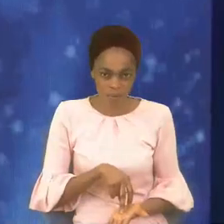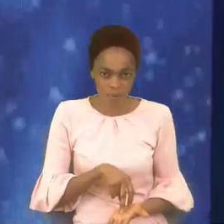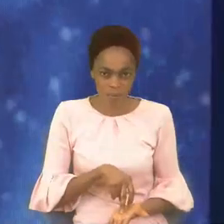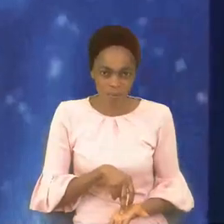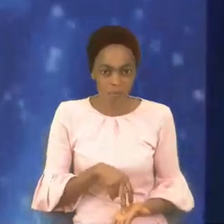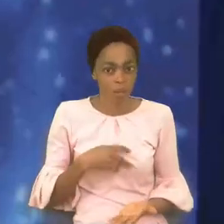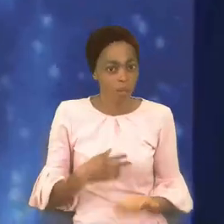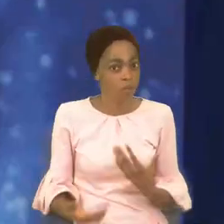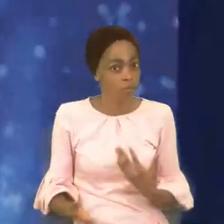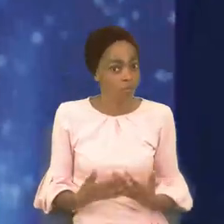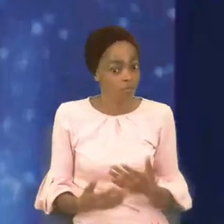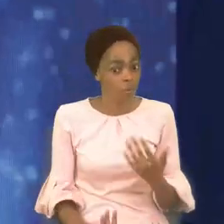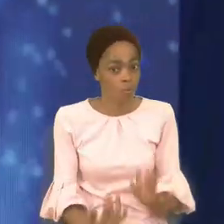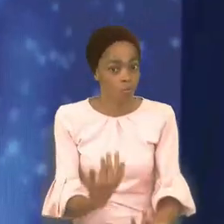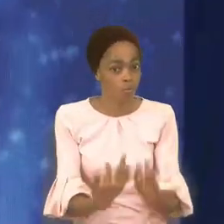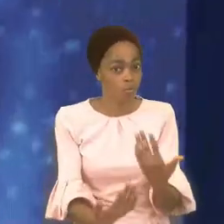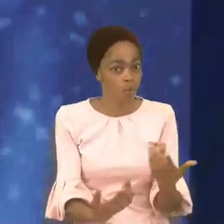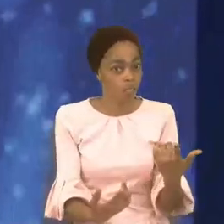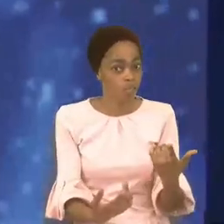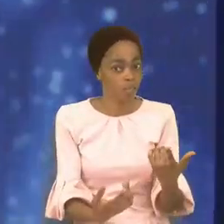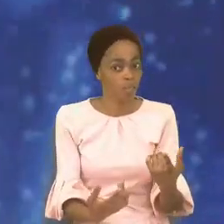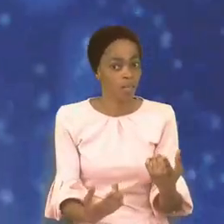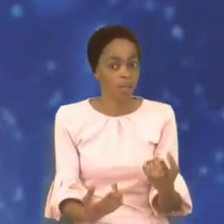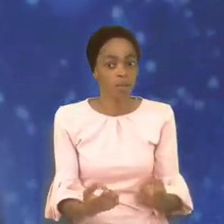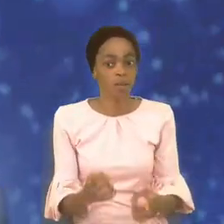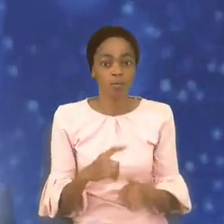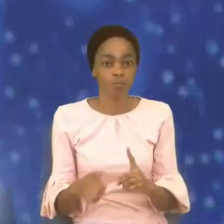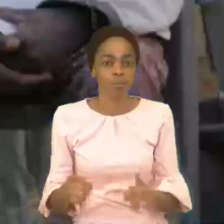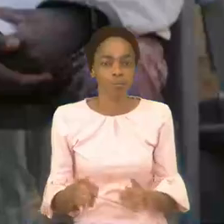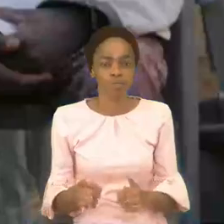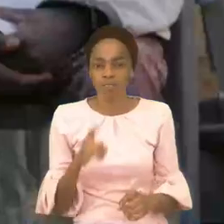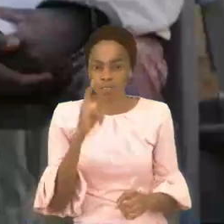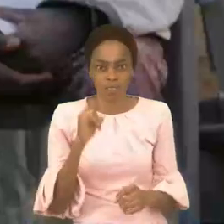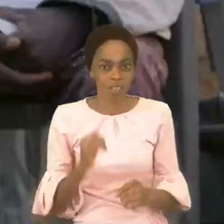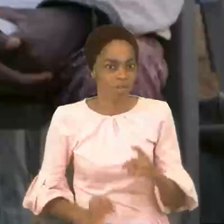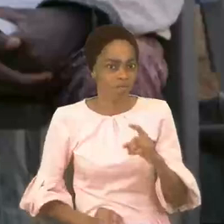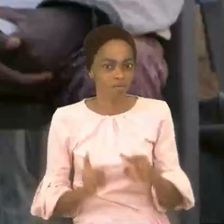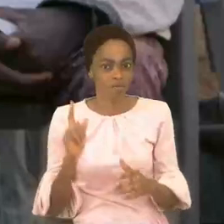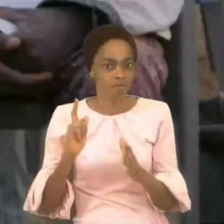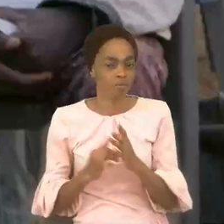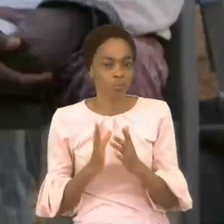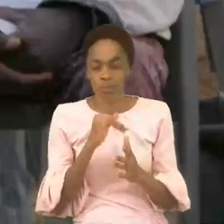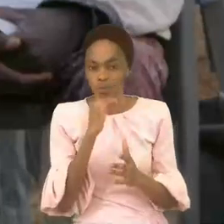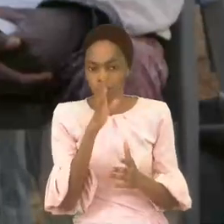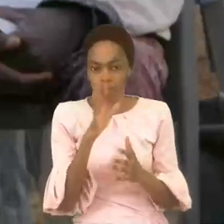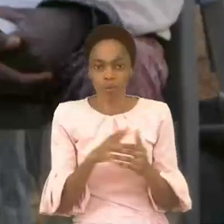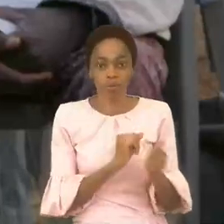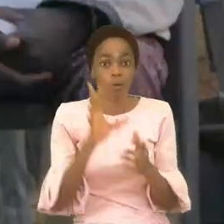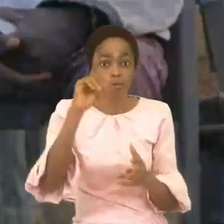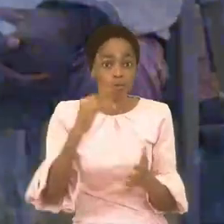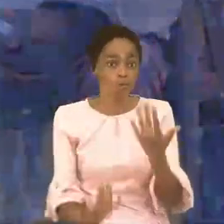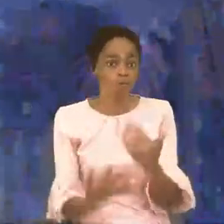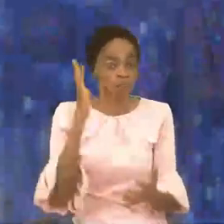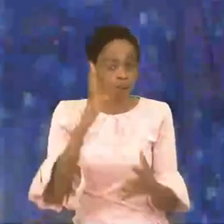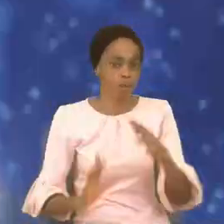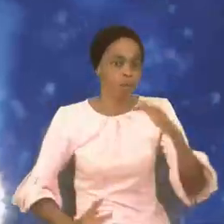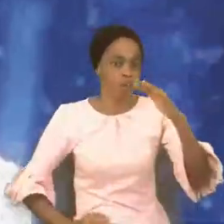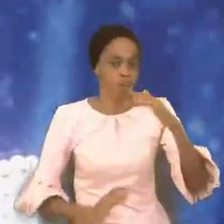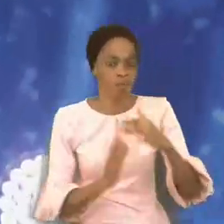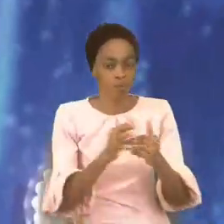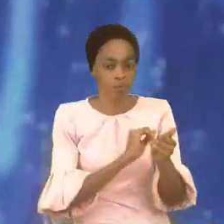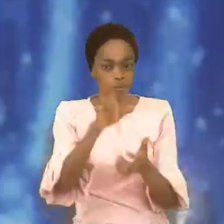Même si la bouche brûle, elle ne sera pas consumée. Aucun feu ne peut te consumer au nom